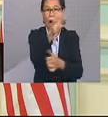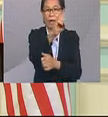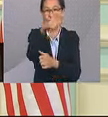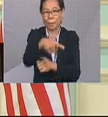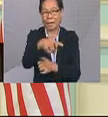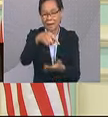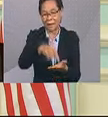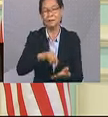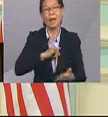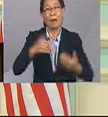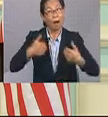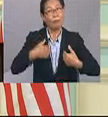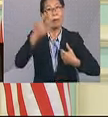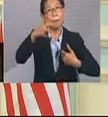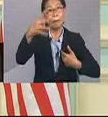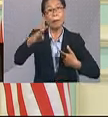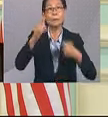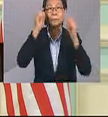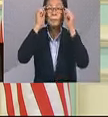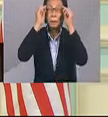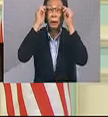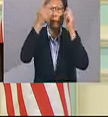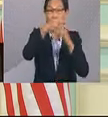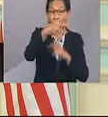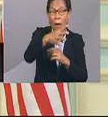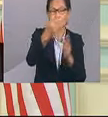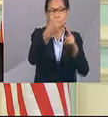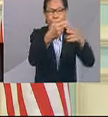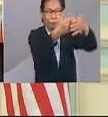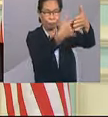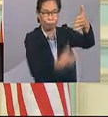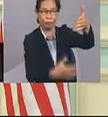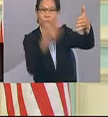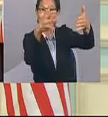sebutkan bahawa ada 14 sebenarnya yang telah pun disenaraikan.